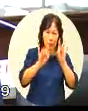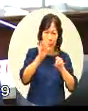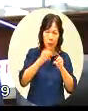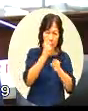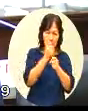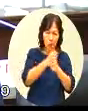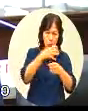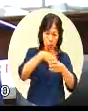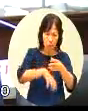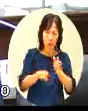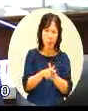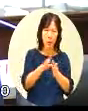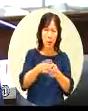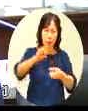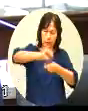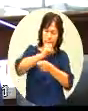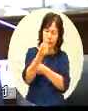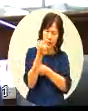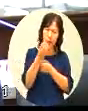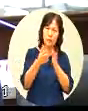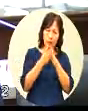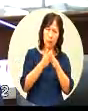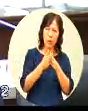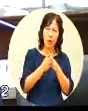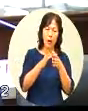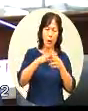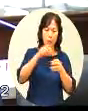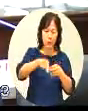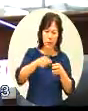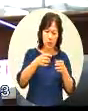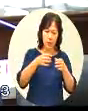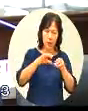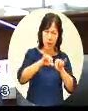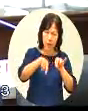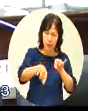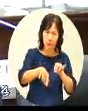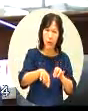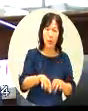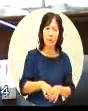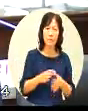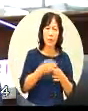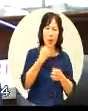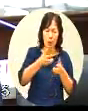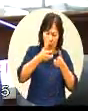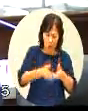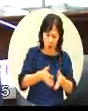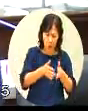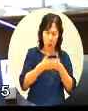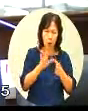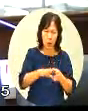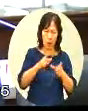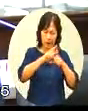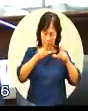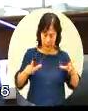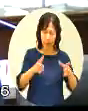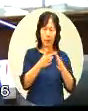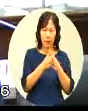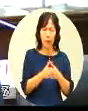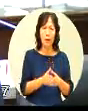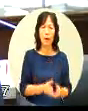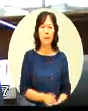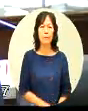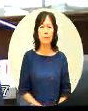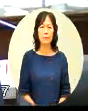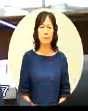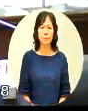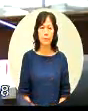是不是我们应该要再加强？因为这类所在它的载重量需要更大，所以我们